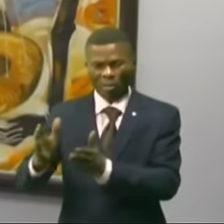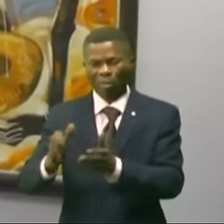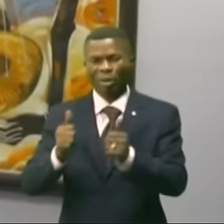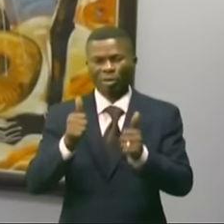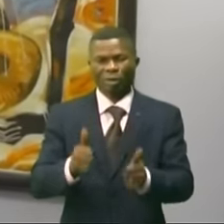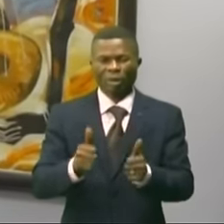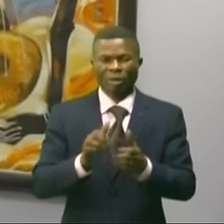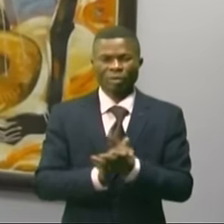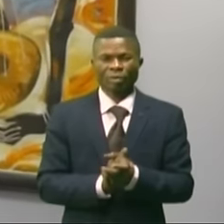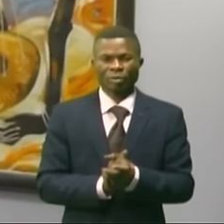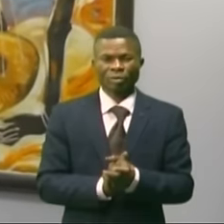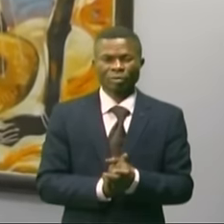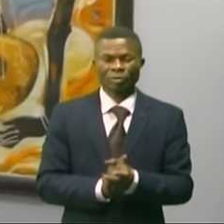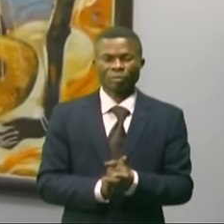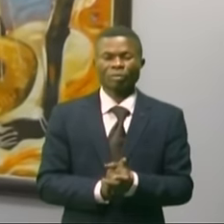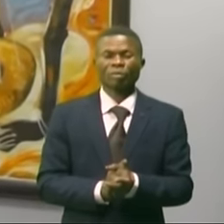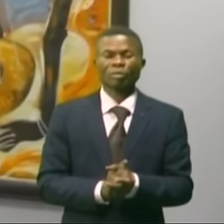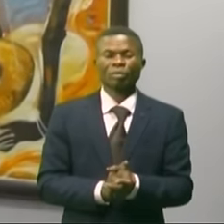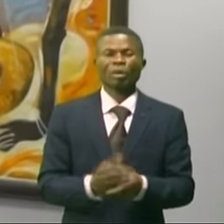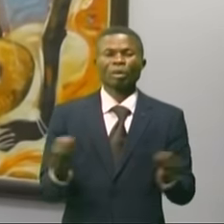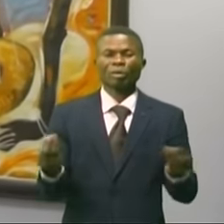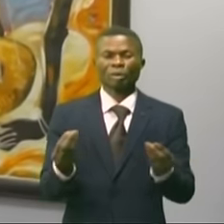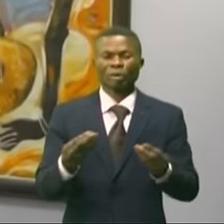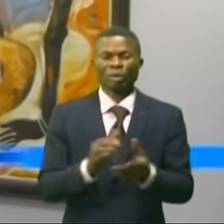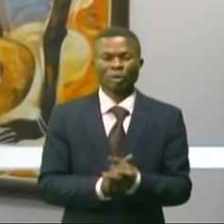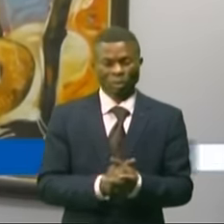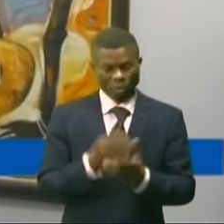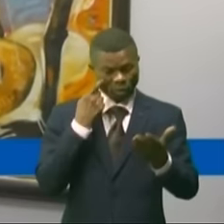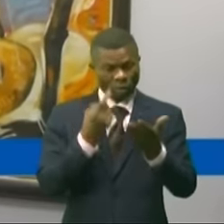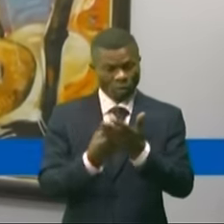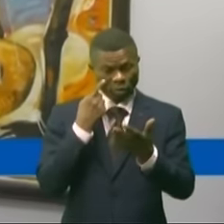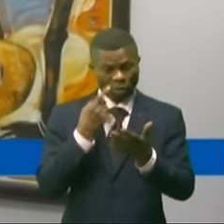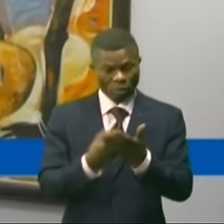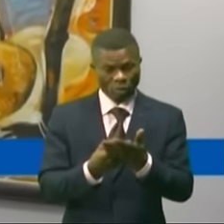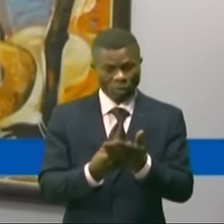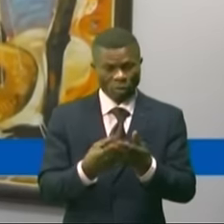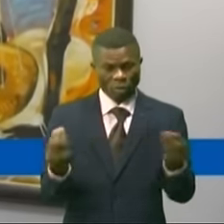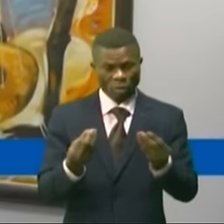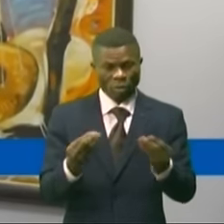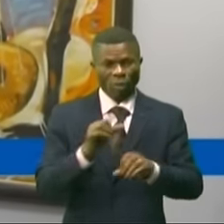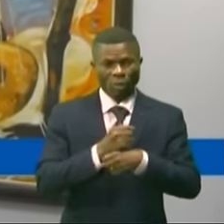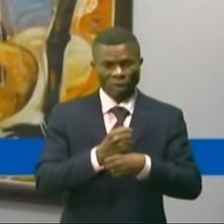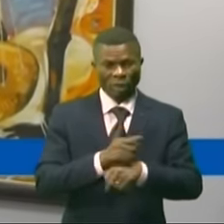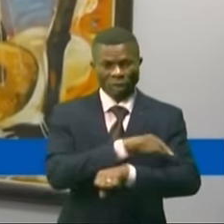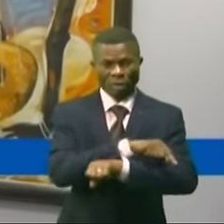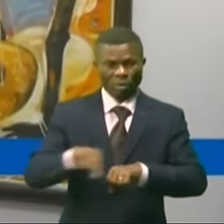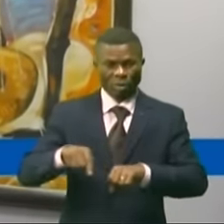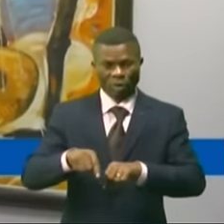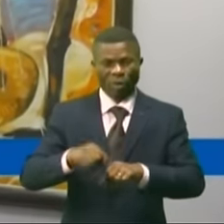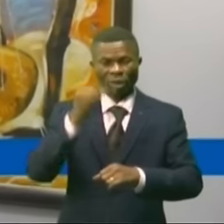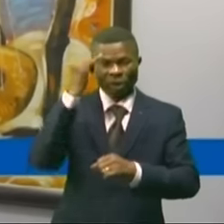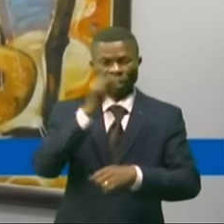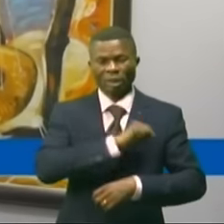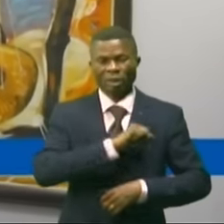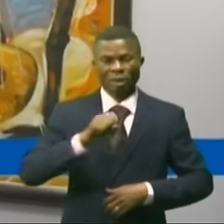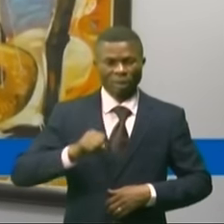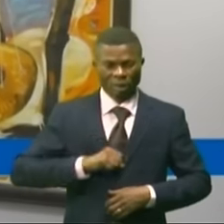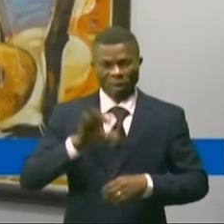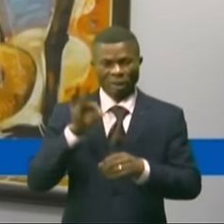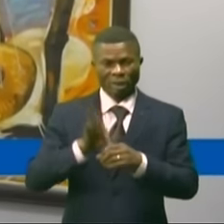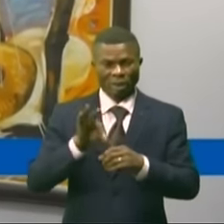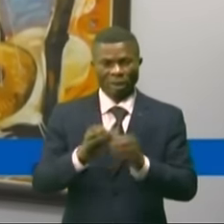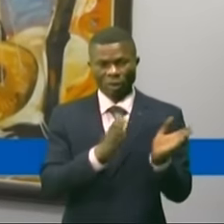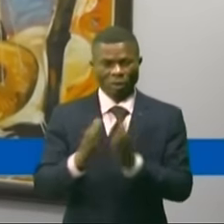il s agit de pouvoir regarder de quelle manière nous pouvons constituer le bureau du Sénat don les élections sont